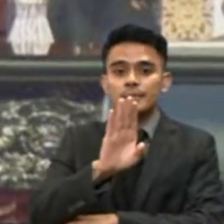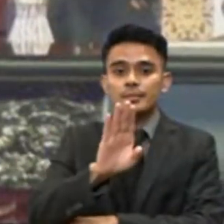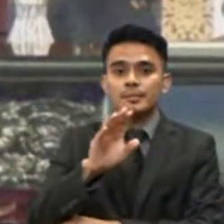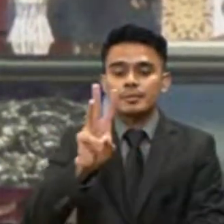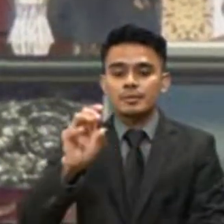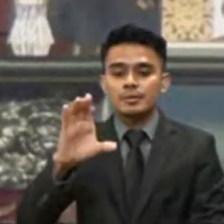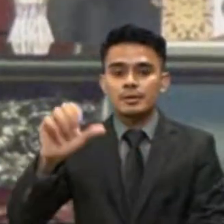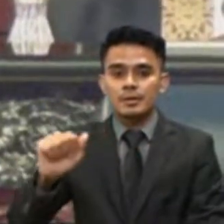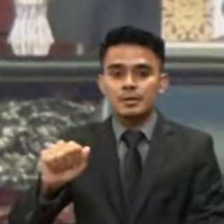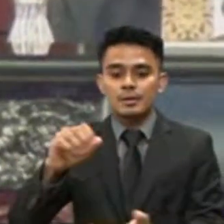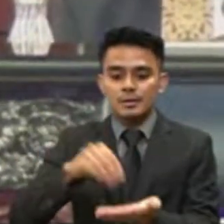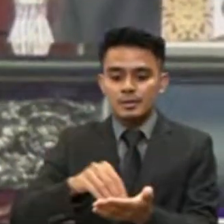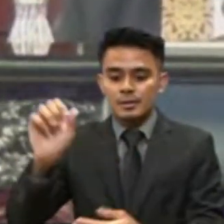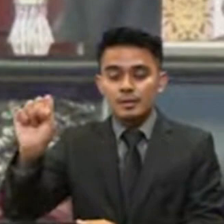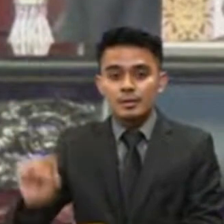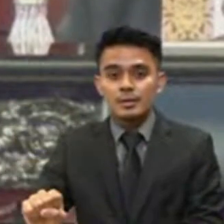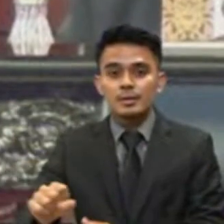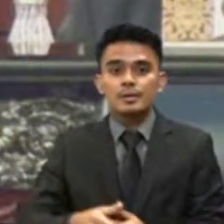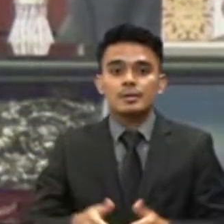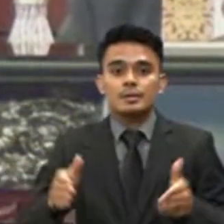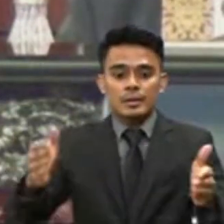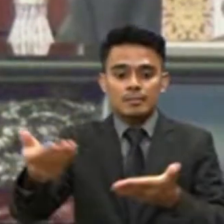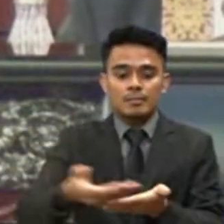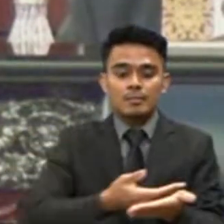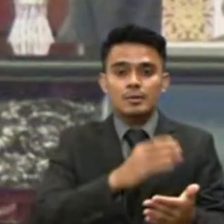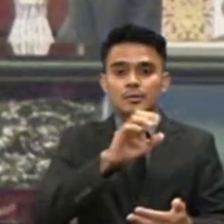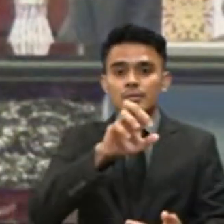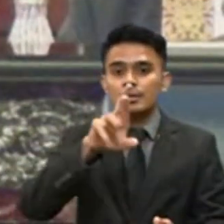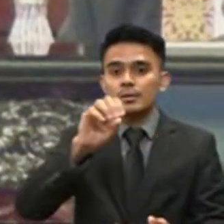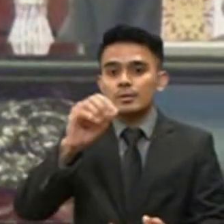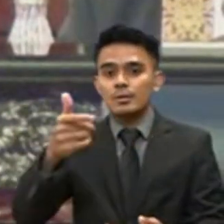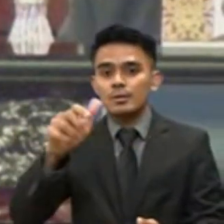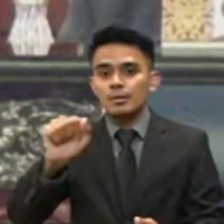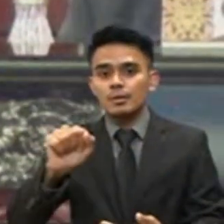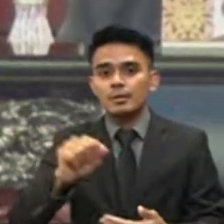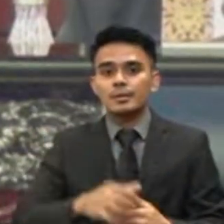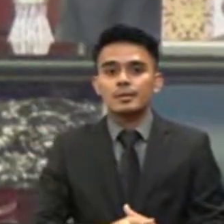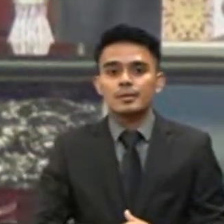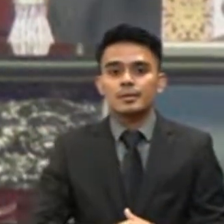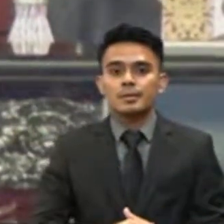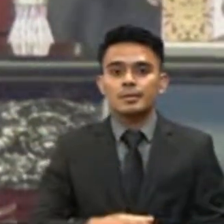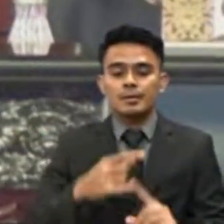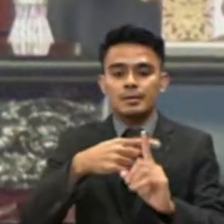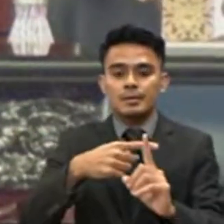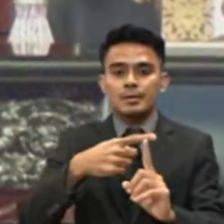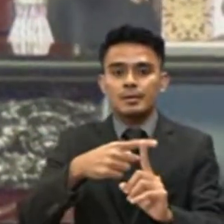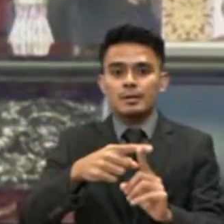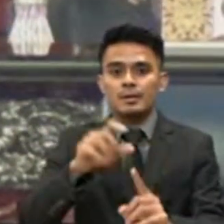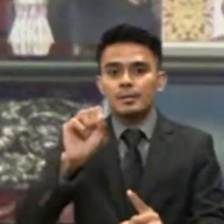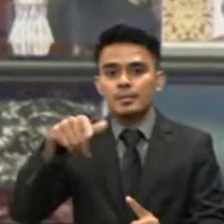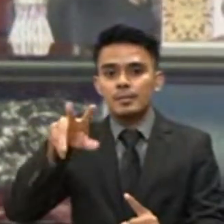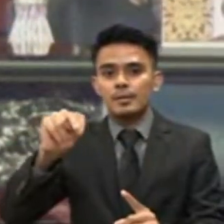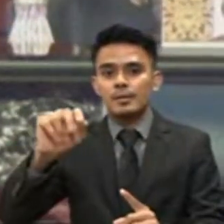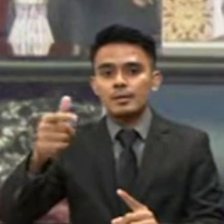dan mengenai hutang isi rumah ataupun house